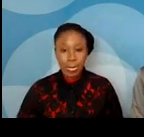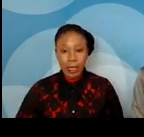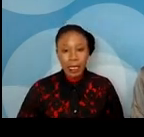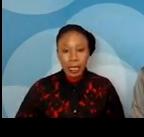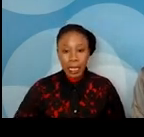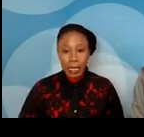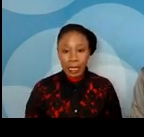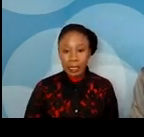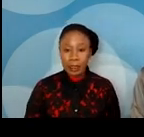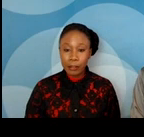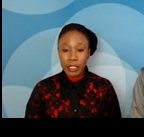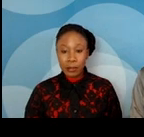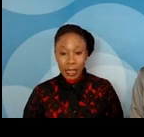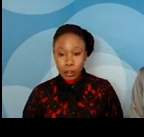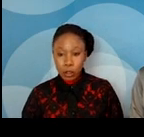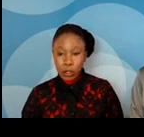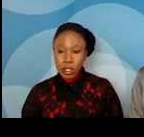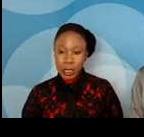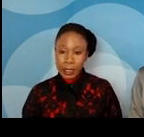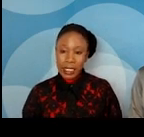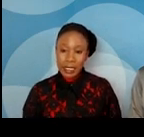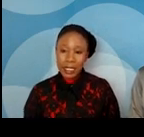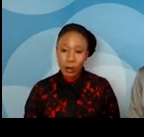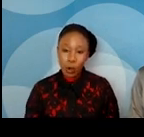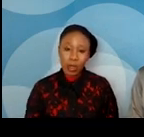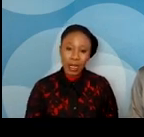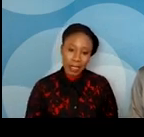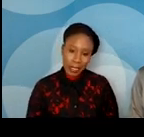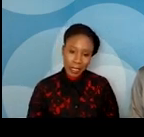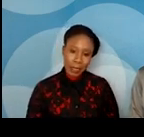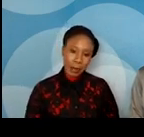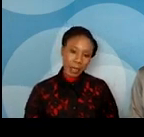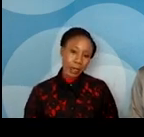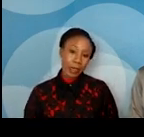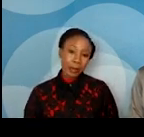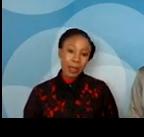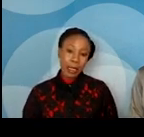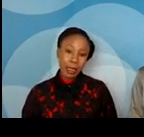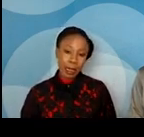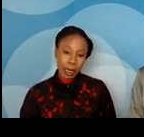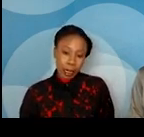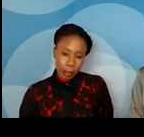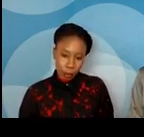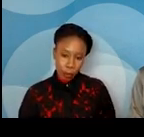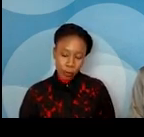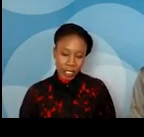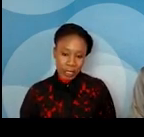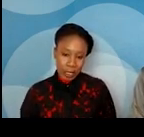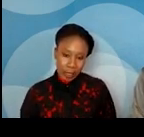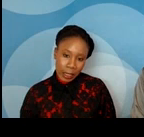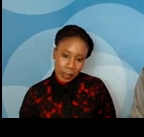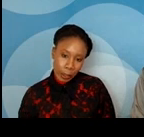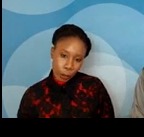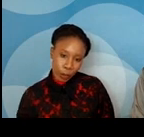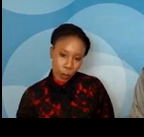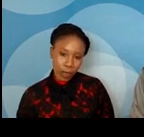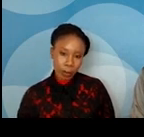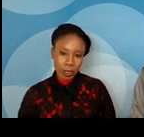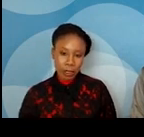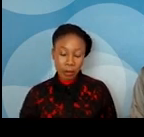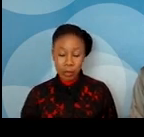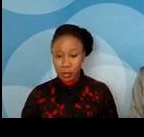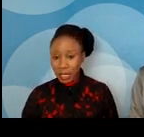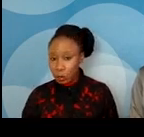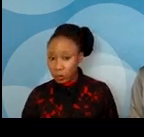Yes. Det finns verktyg, checklister och artiklar med mera. Och de flesta hittar ni ju på